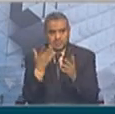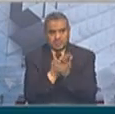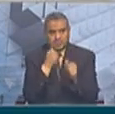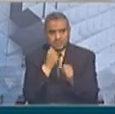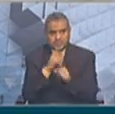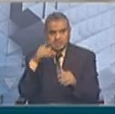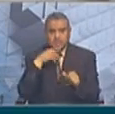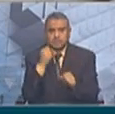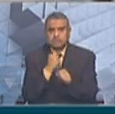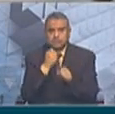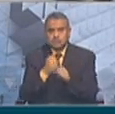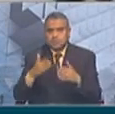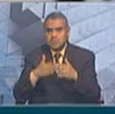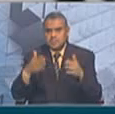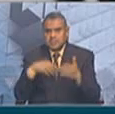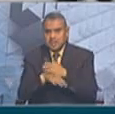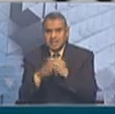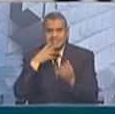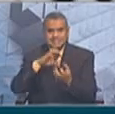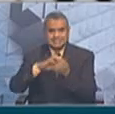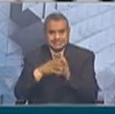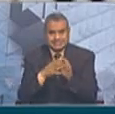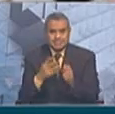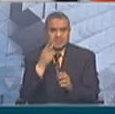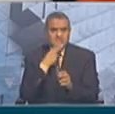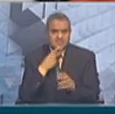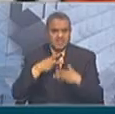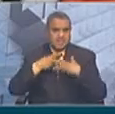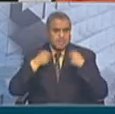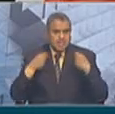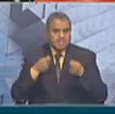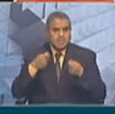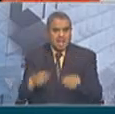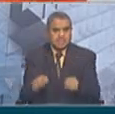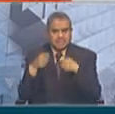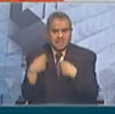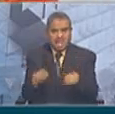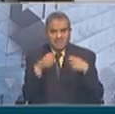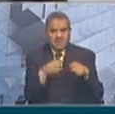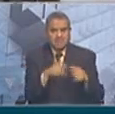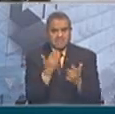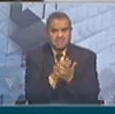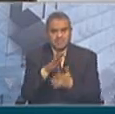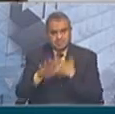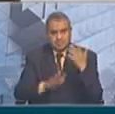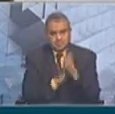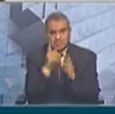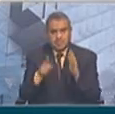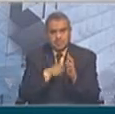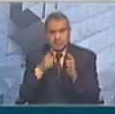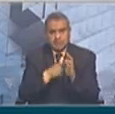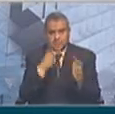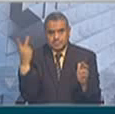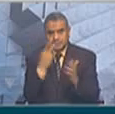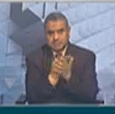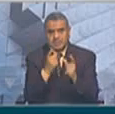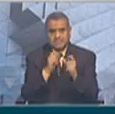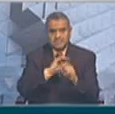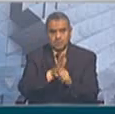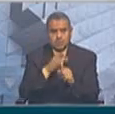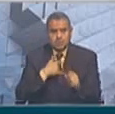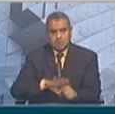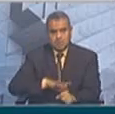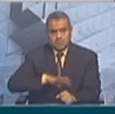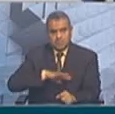من المنزل كلما أمكن وإغلاق المطاعم والحانات مبكرا في مواجهة موجة ثانية من عدوى